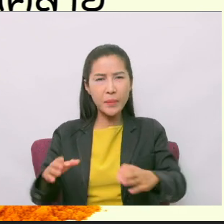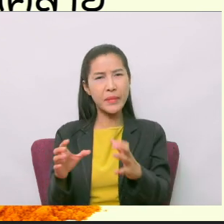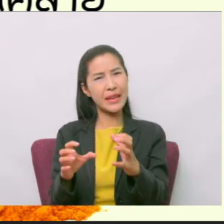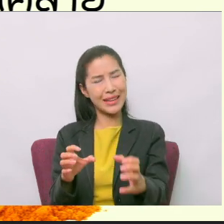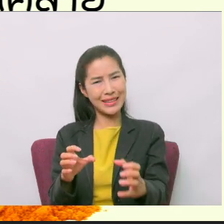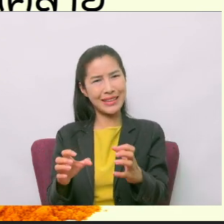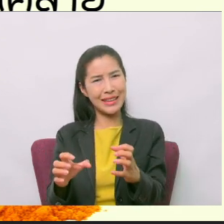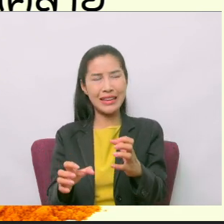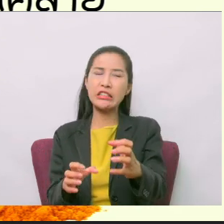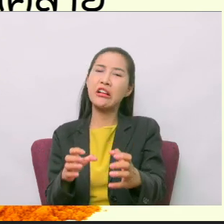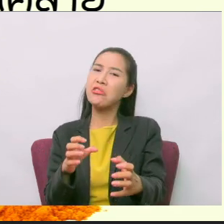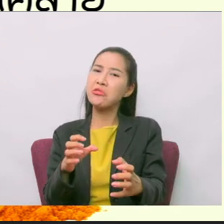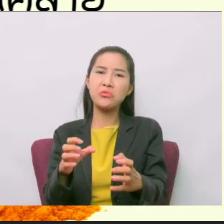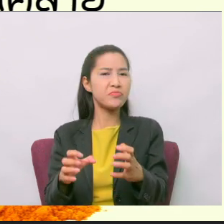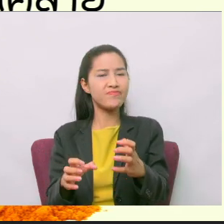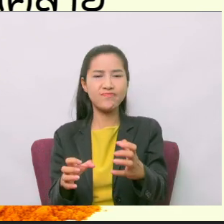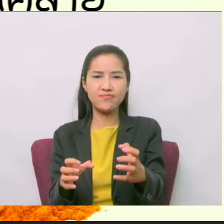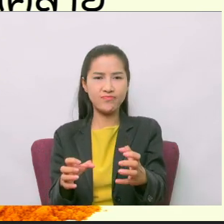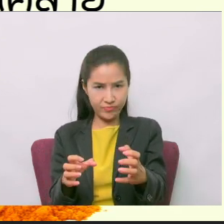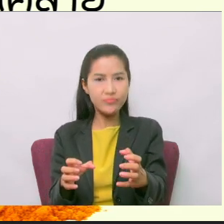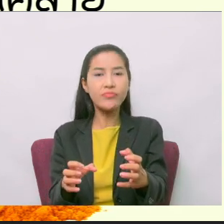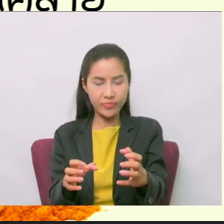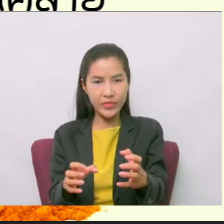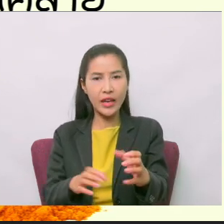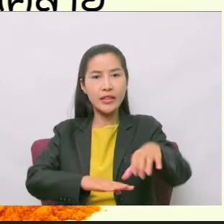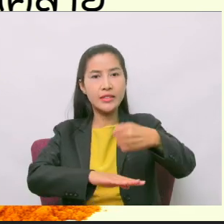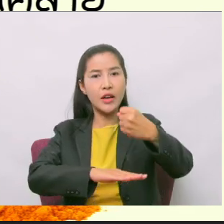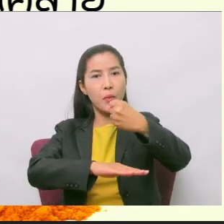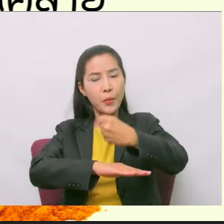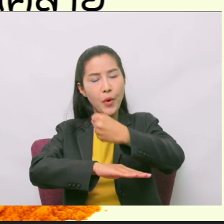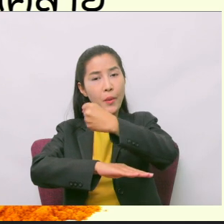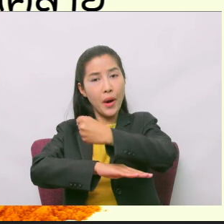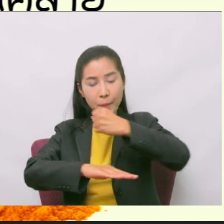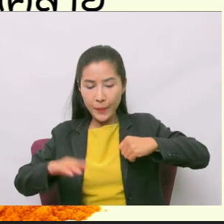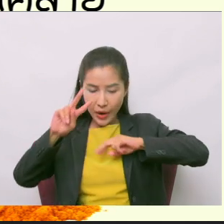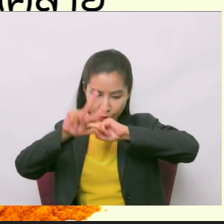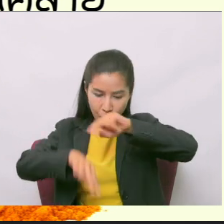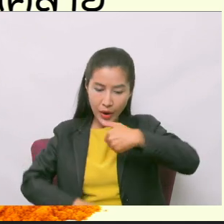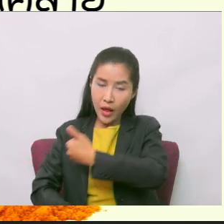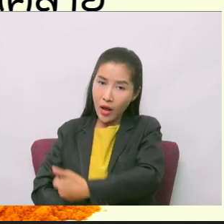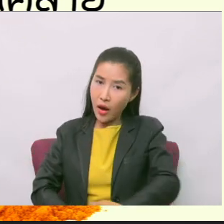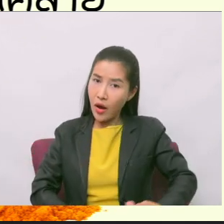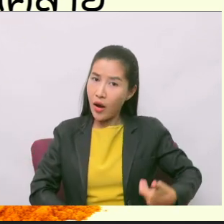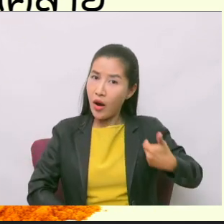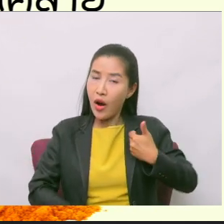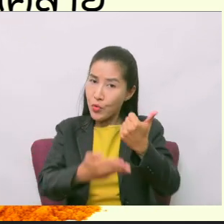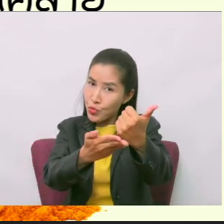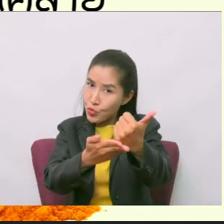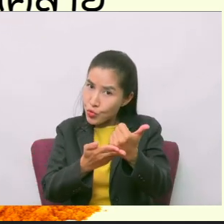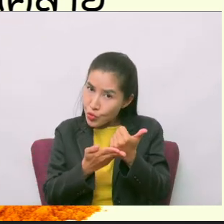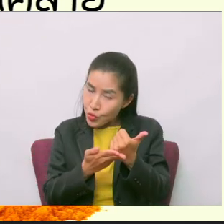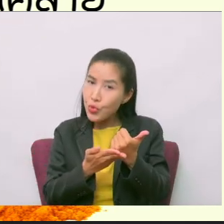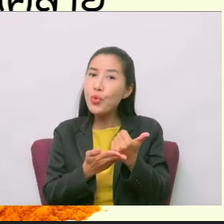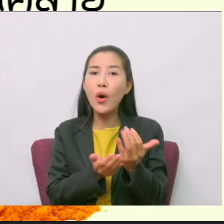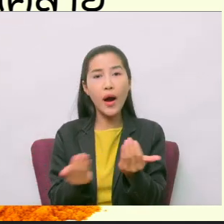อนไหวได้ไม่ปกติการใช้สมุนไพรลูกประคบมาดูแลสุขภาพนะคะจะช่วยให้ลูกของเรานะคะมีในเรื่อง